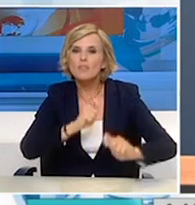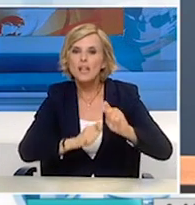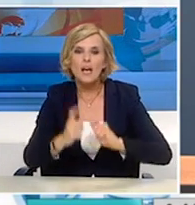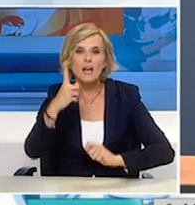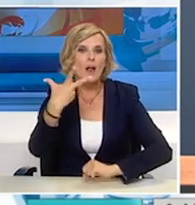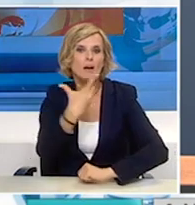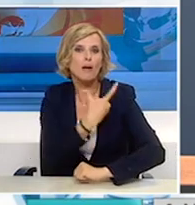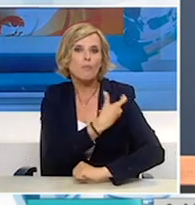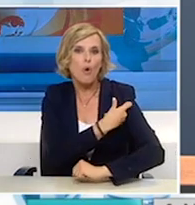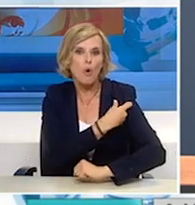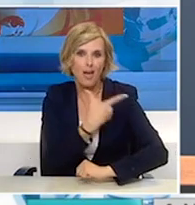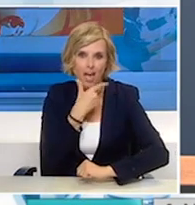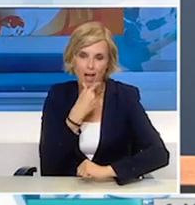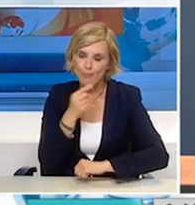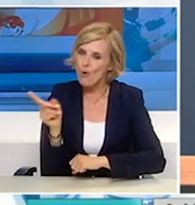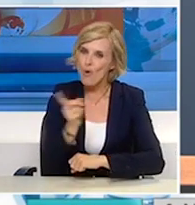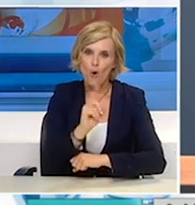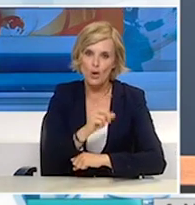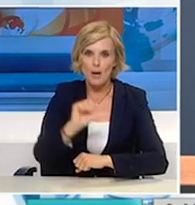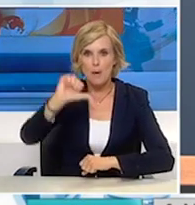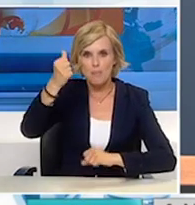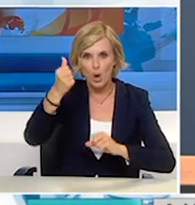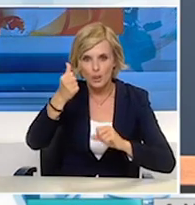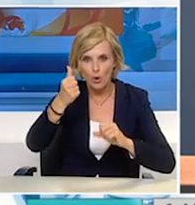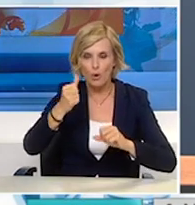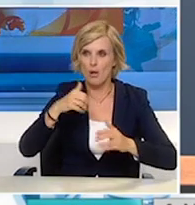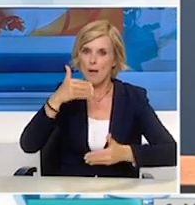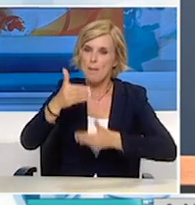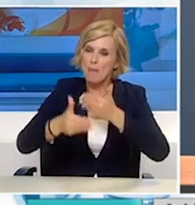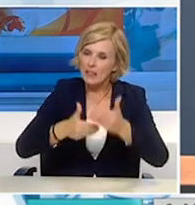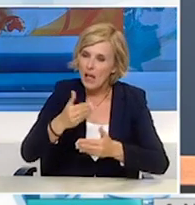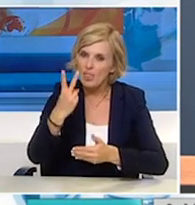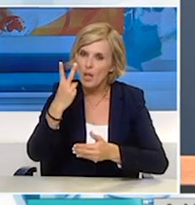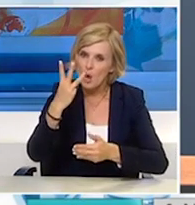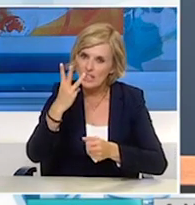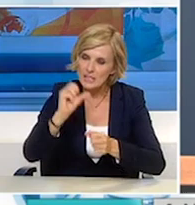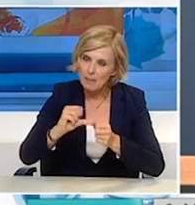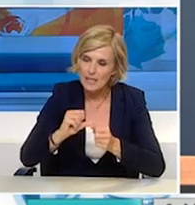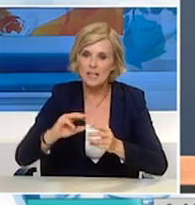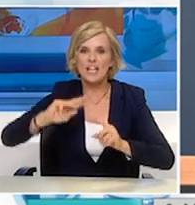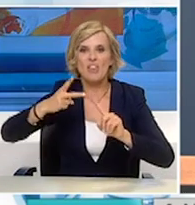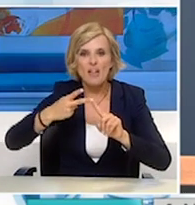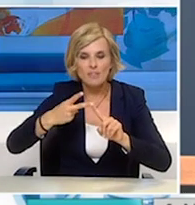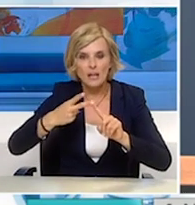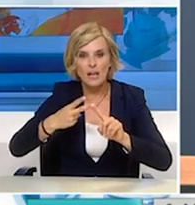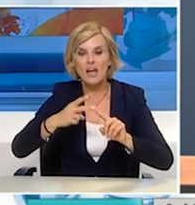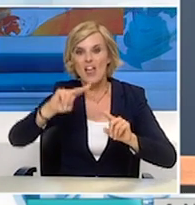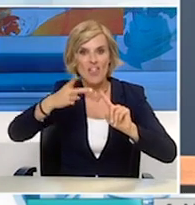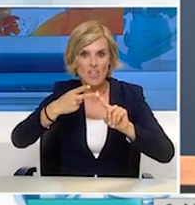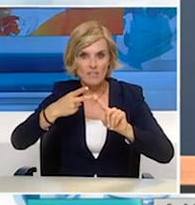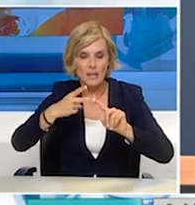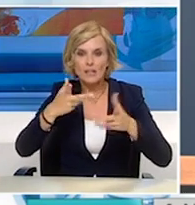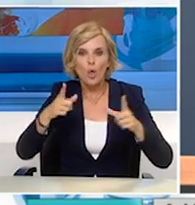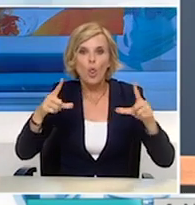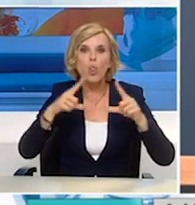φάσεις. Αυτό που σας λέω, η φάση 1, η φάση 2, η φάση 3. Στις προκλινικές φάσεις δοκιμάζεται σε πειραματόζωπους ποντίκια και